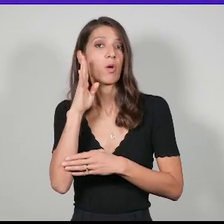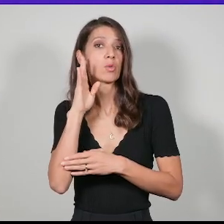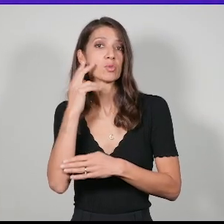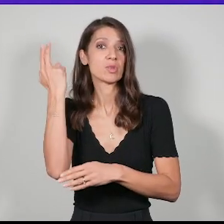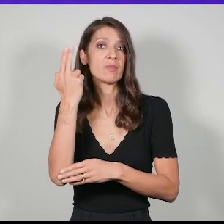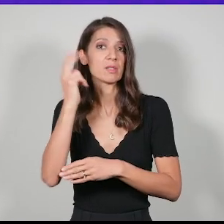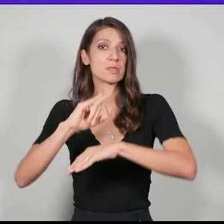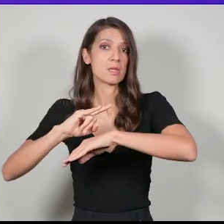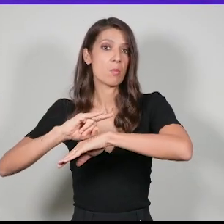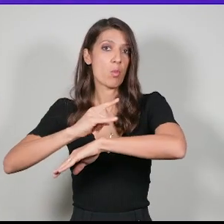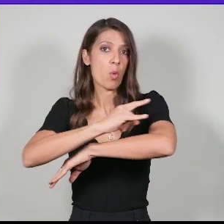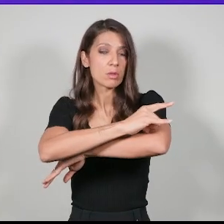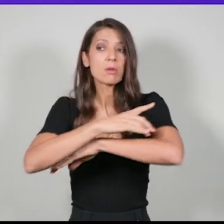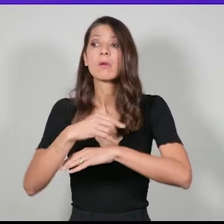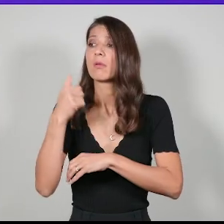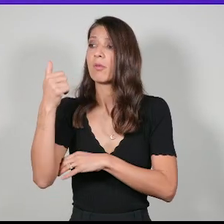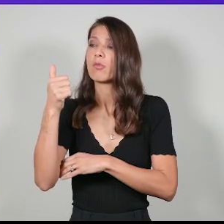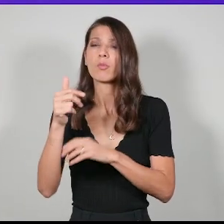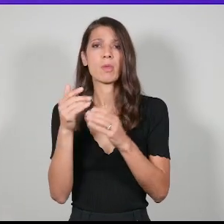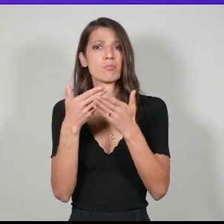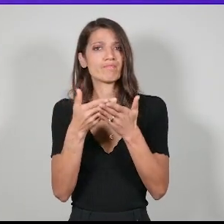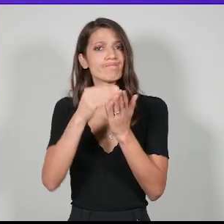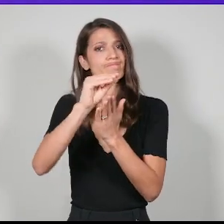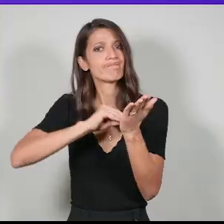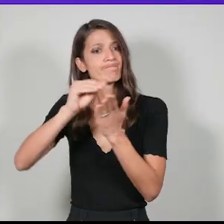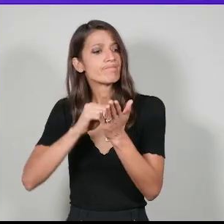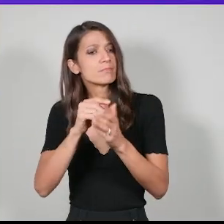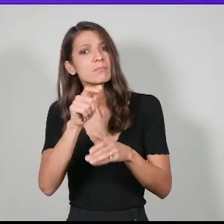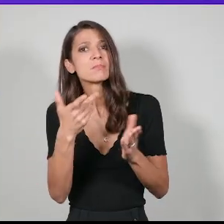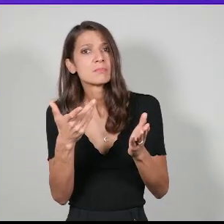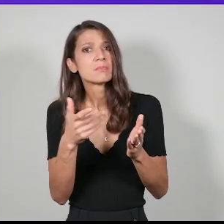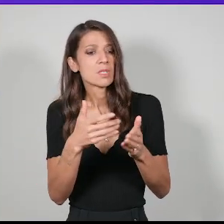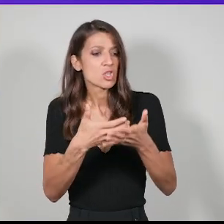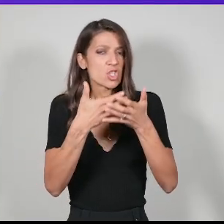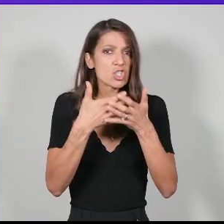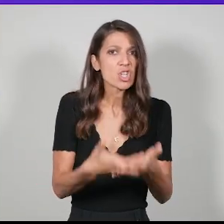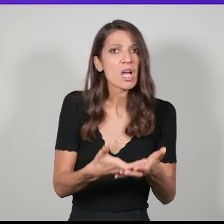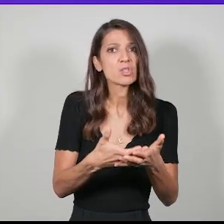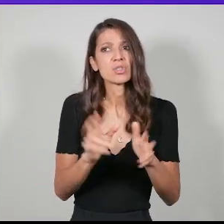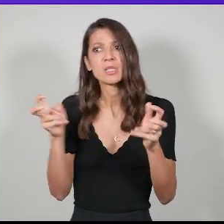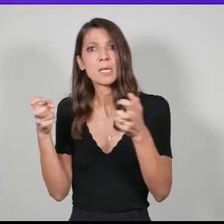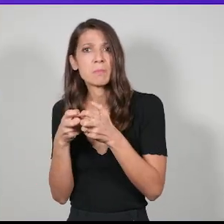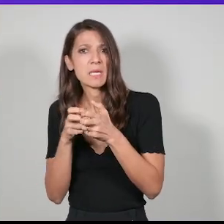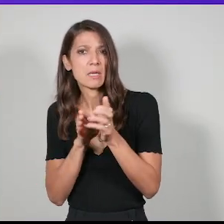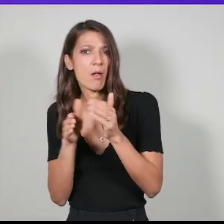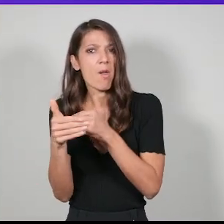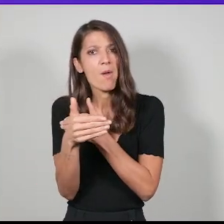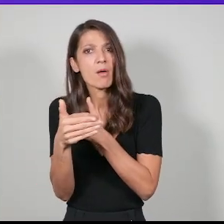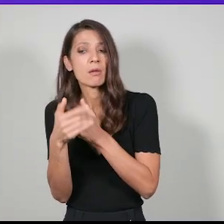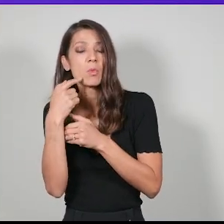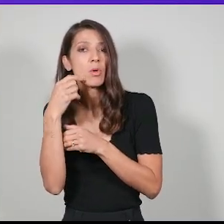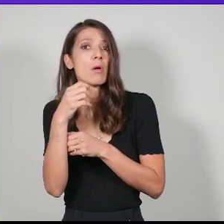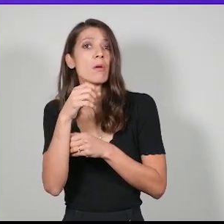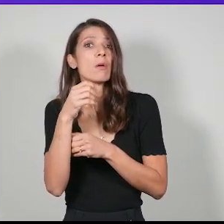sur la réalité des charges et de ce que vous appelez les coûts cachés de parents d'enfants